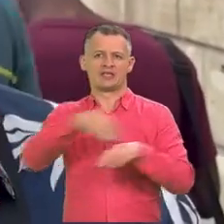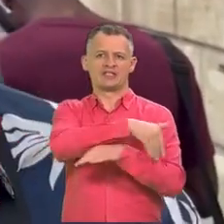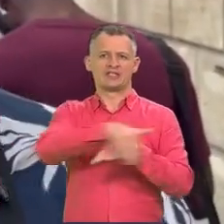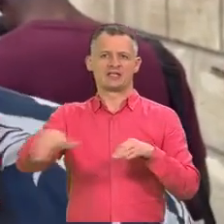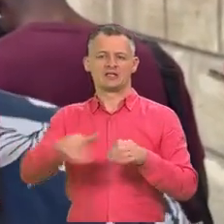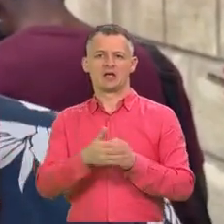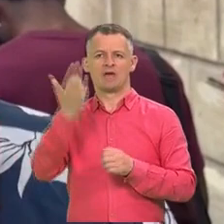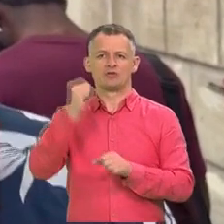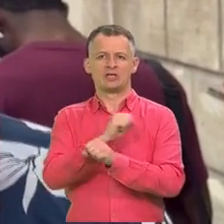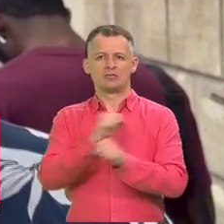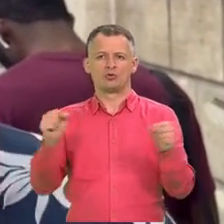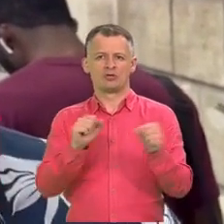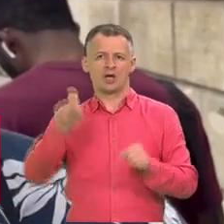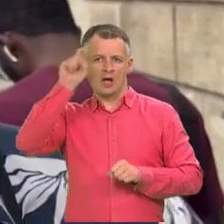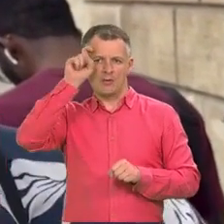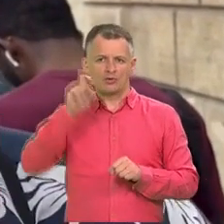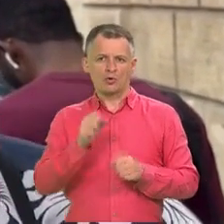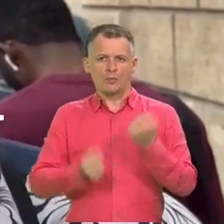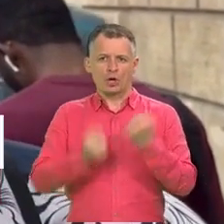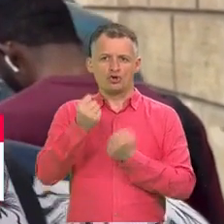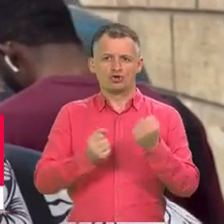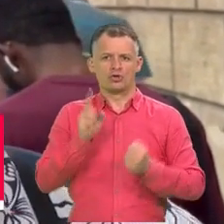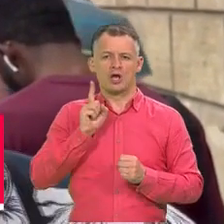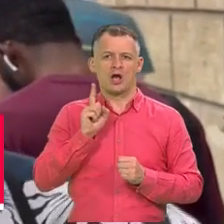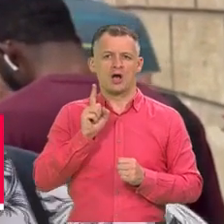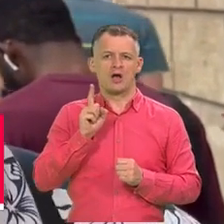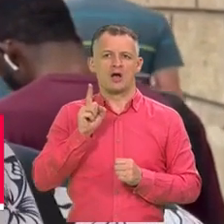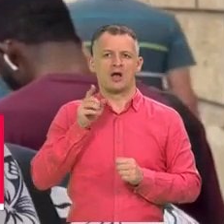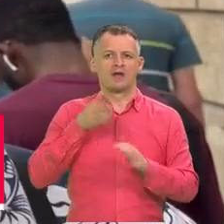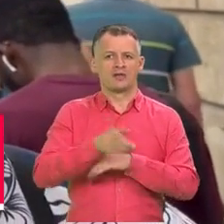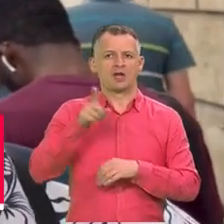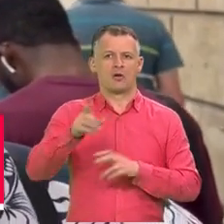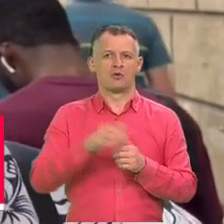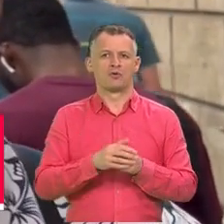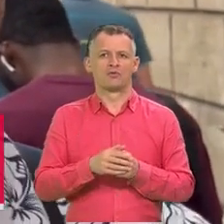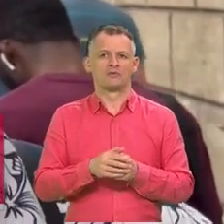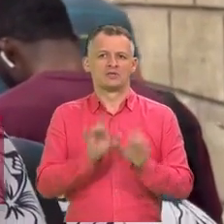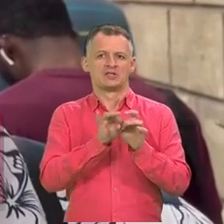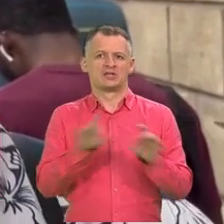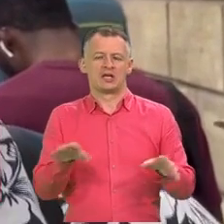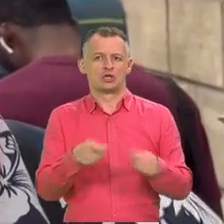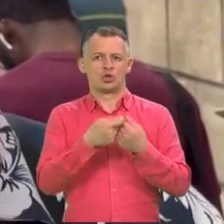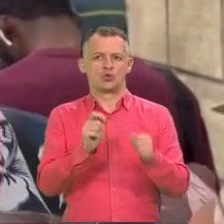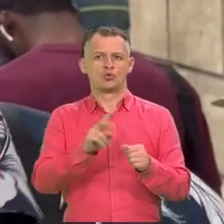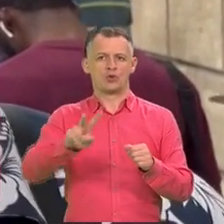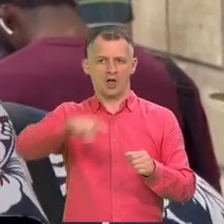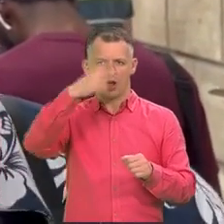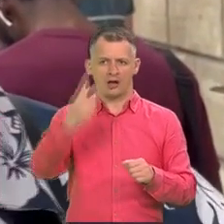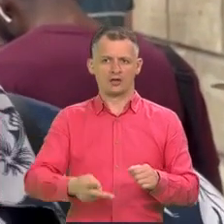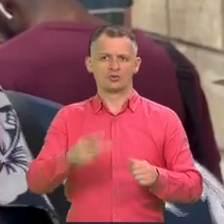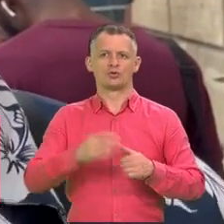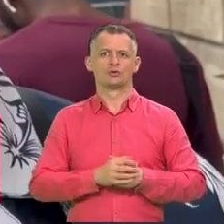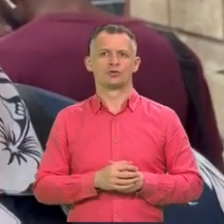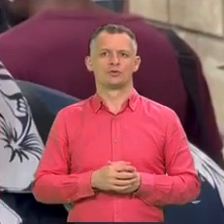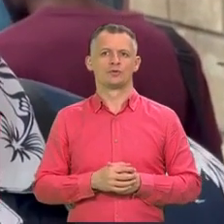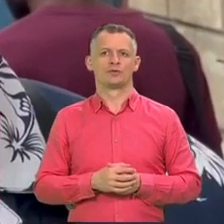Une explosion, dirait des bombes ou quelque chose qui ont... Moi, je pense qu'il y a une voiture qui est entrée par là. Bah, tout est cassé, tout est explosé, tout est